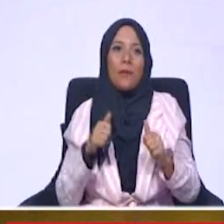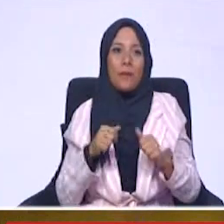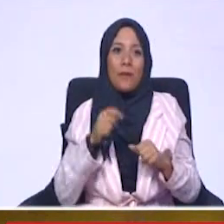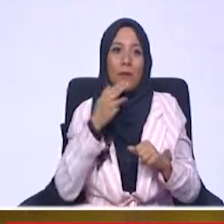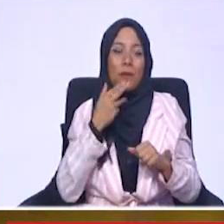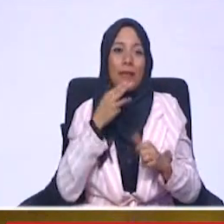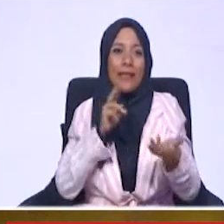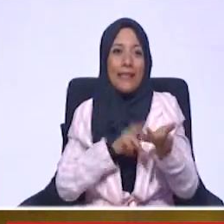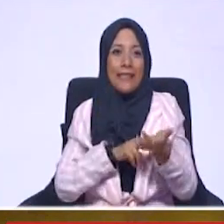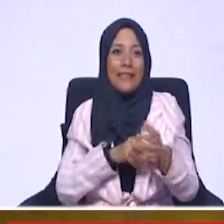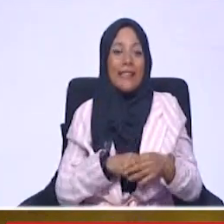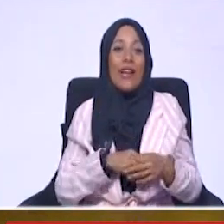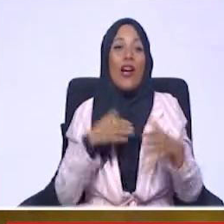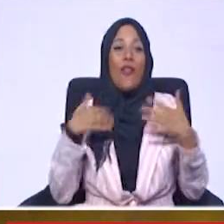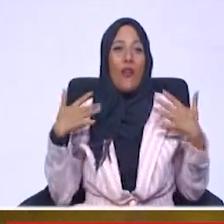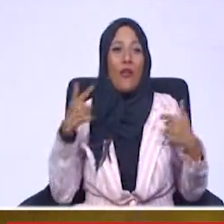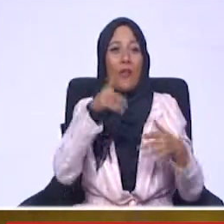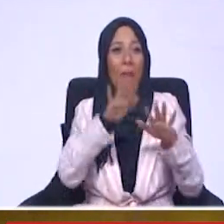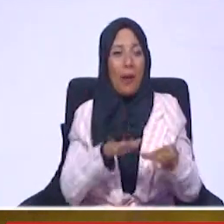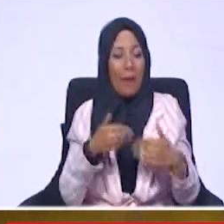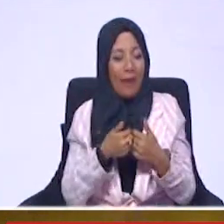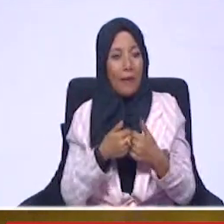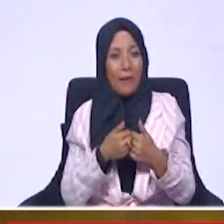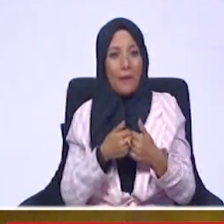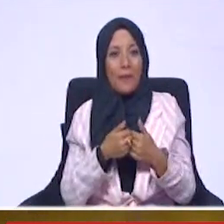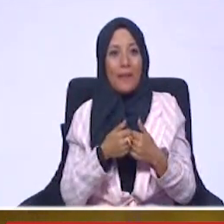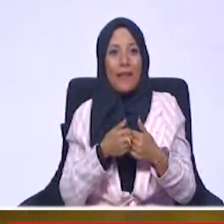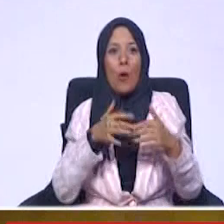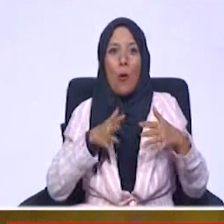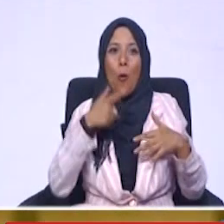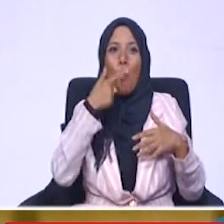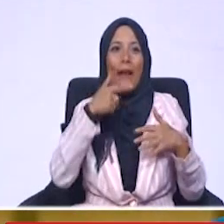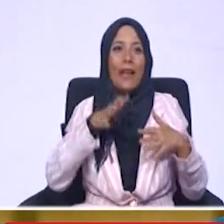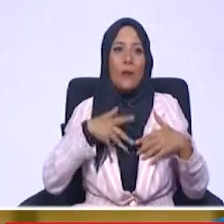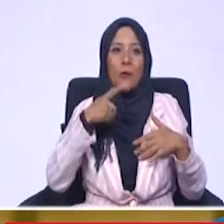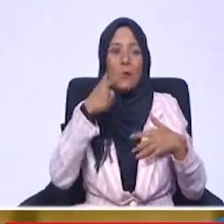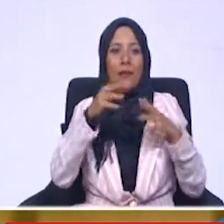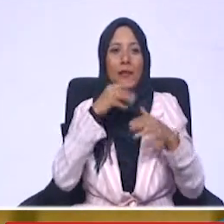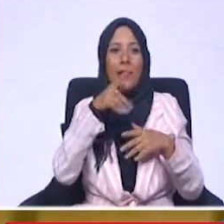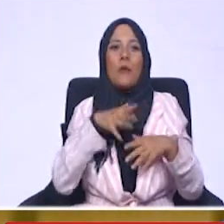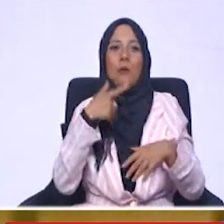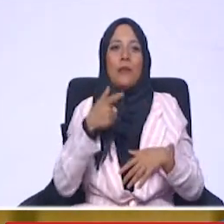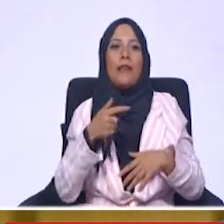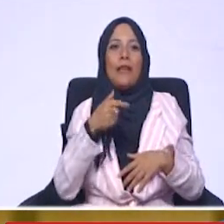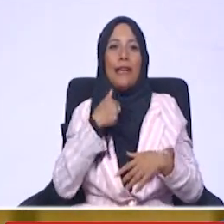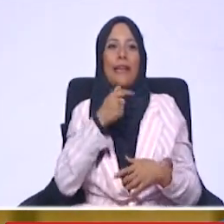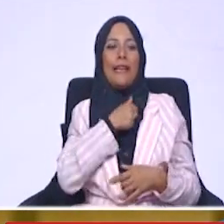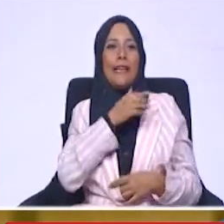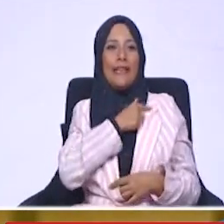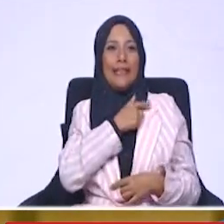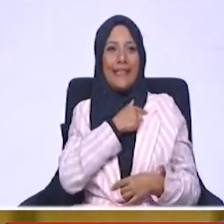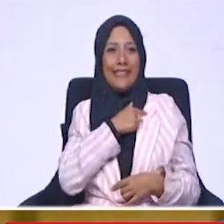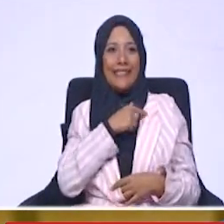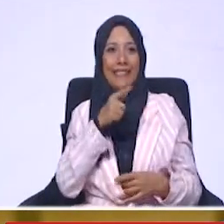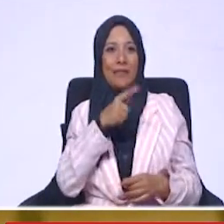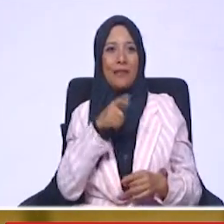ادم انا سعيدك انت معانا قدم بقى نفسك بطريقتك يا ادم حاضر ادم محمد علي